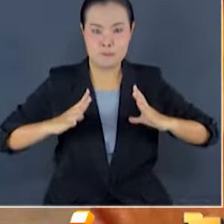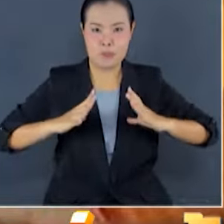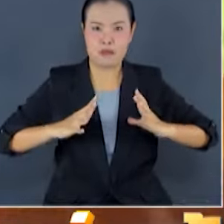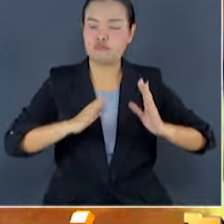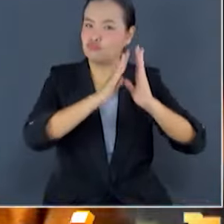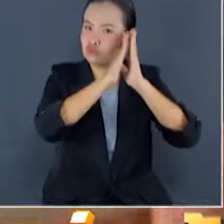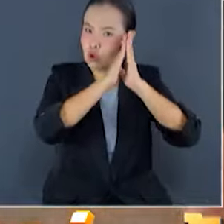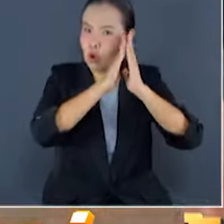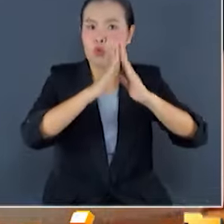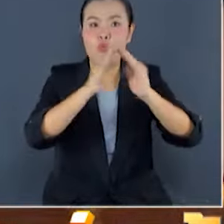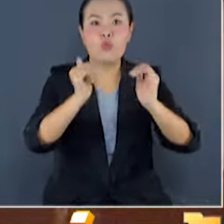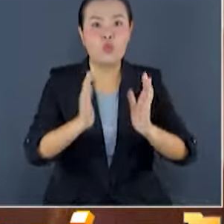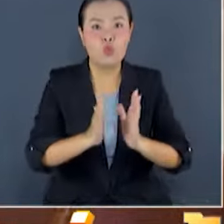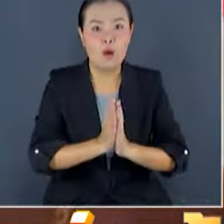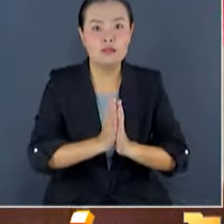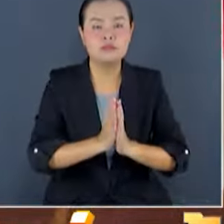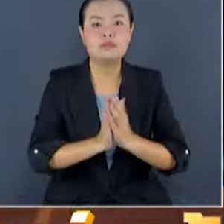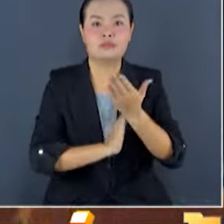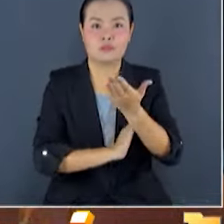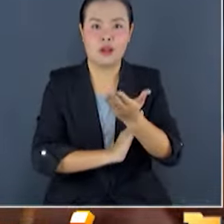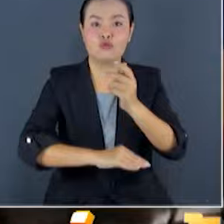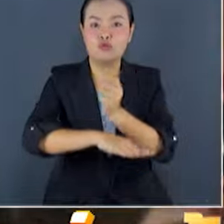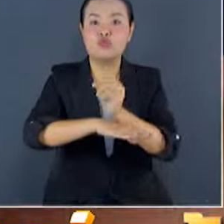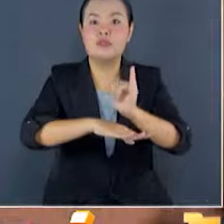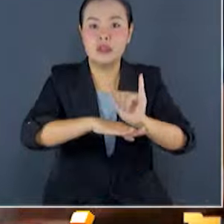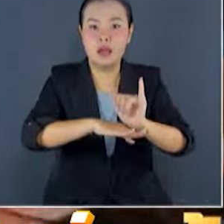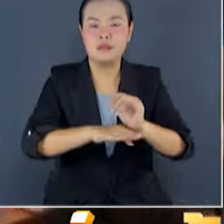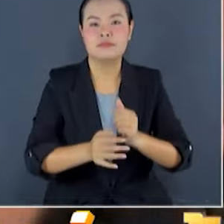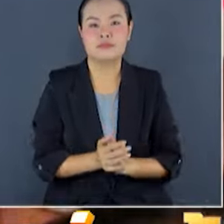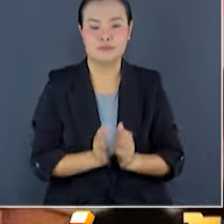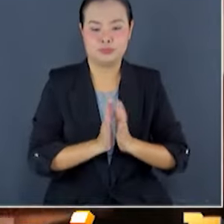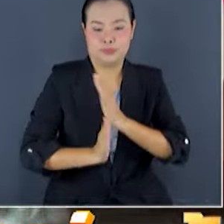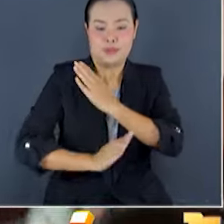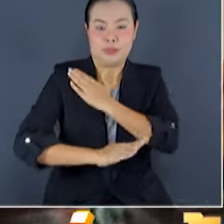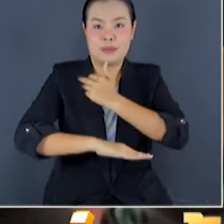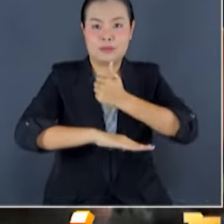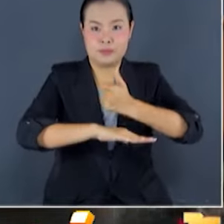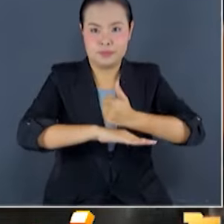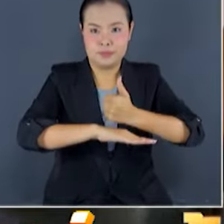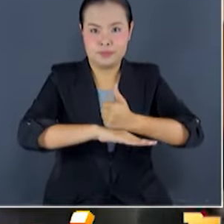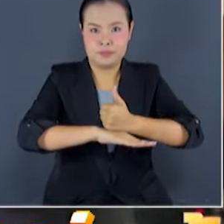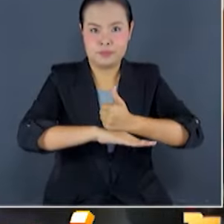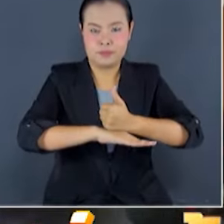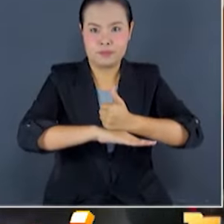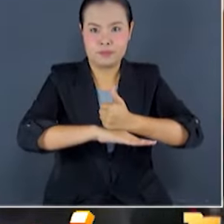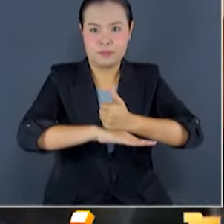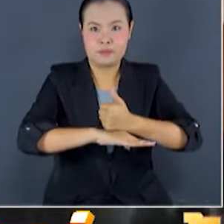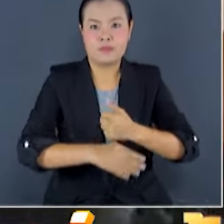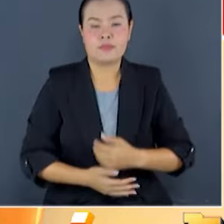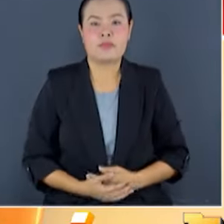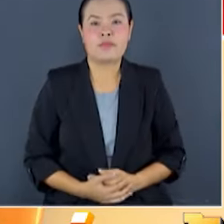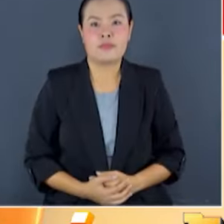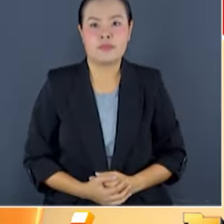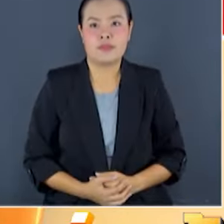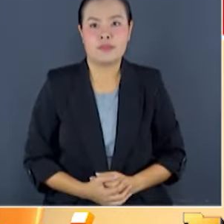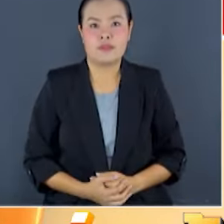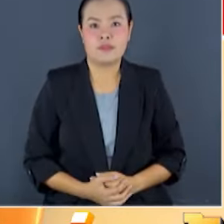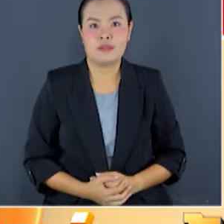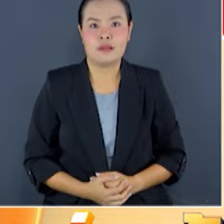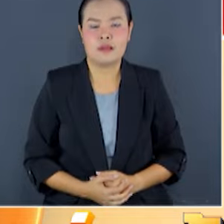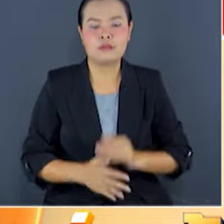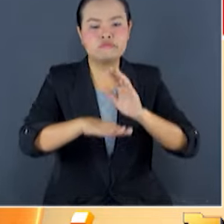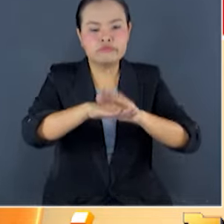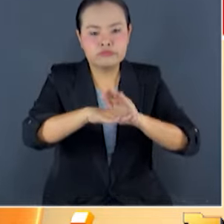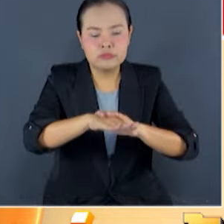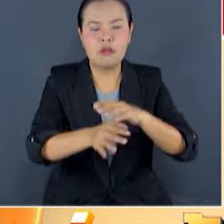ราชบันทมอำเภอนครหลวงจังหวัดพระนครศรีอยุธยาปรากฏฮะพระครูชาครธรรมโสพลหรือว่าหลวงพ่อรำพึงเจ้าอาวาสครับเกลี้ย